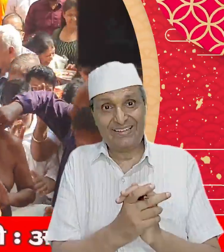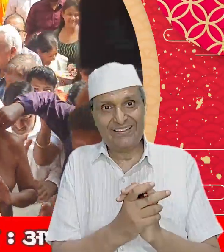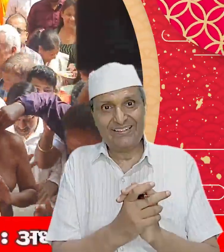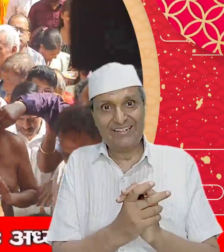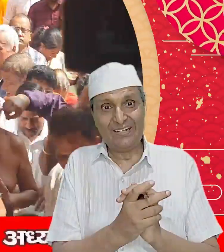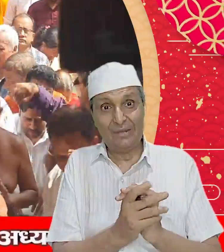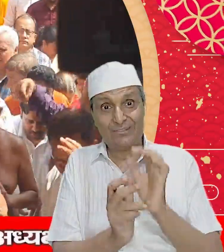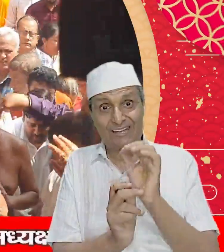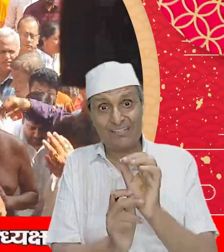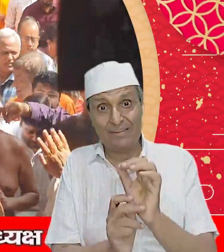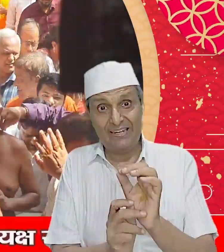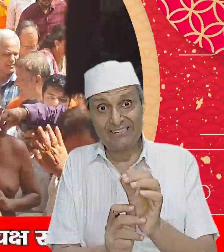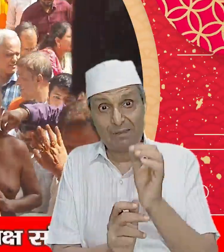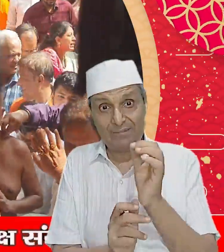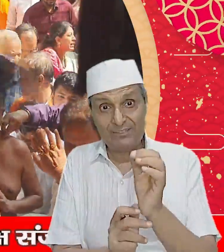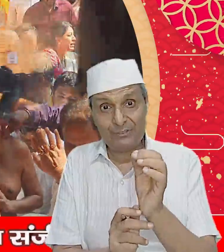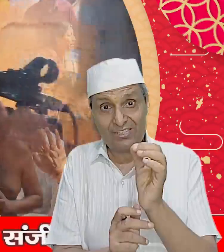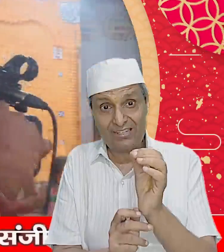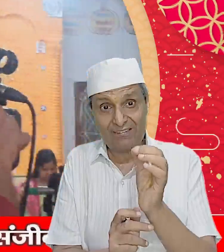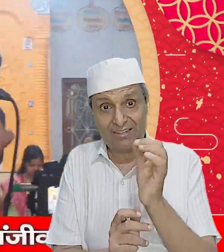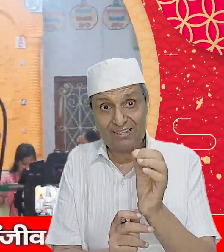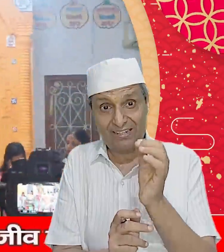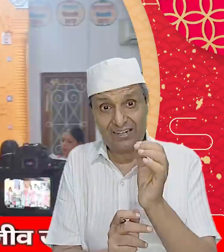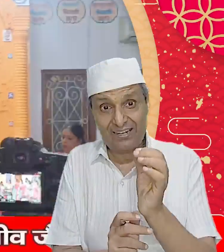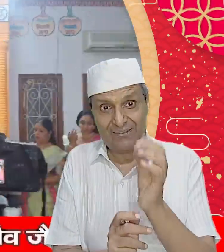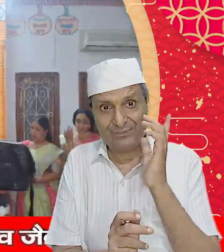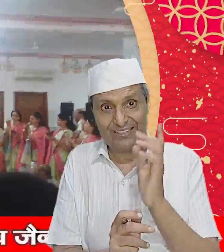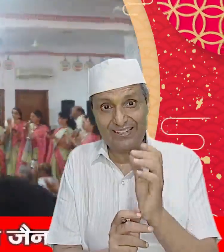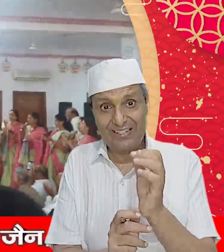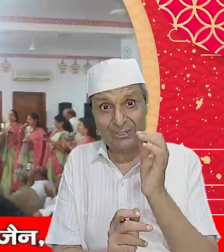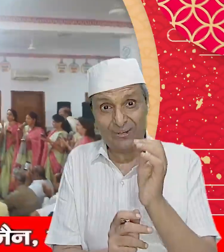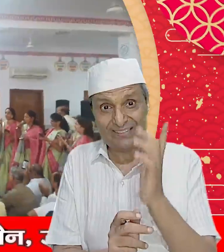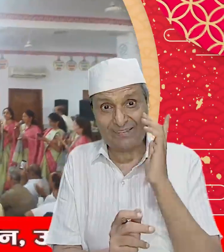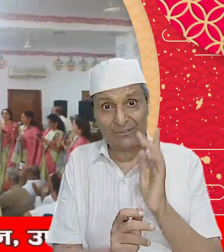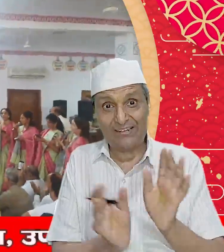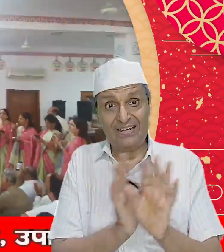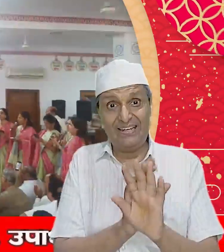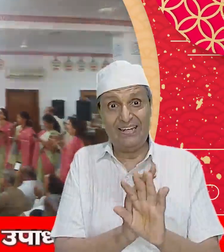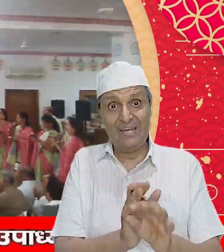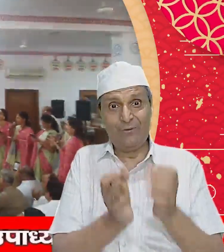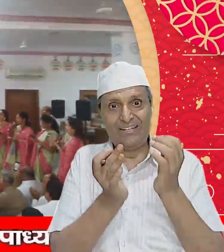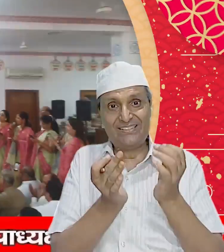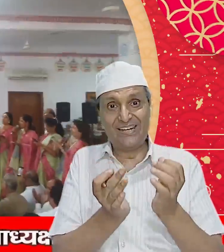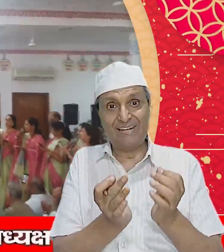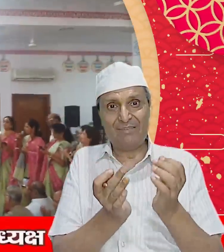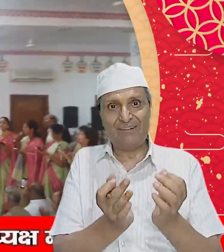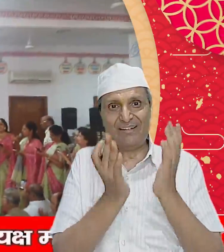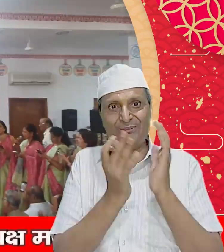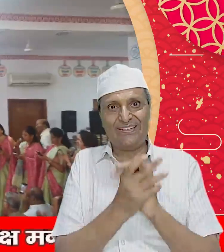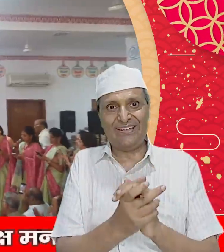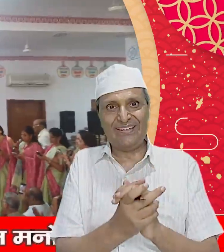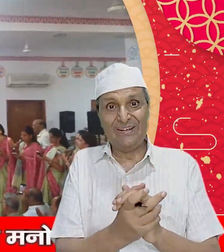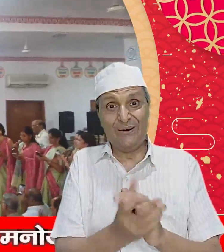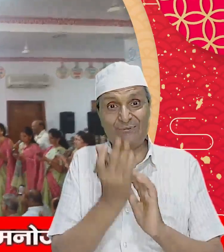है, ध्यान रखिएगा। और साथ में जब आप कहते हो जाना वहां का खराब होता है, रुआंसे वाला होता है, नहीं, उनका जाना भी